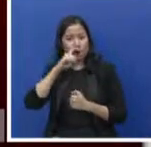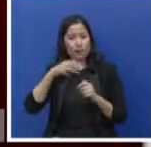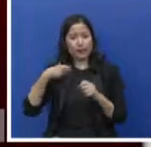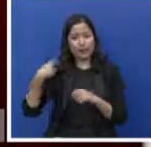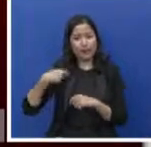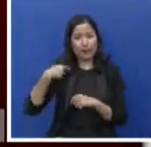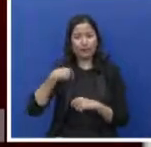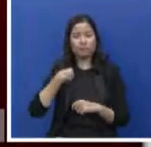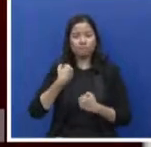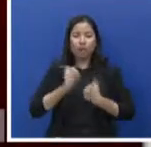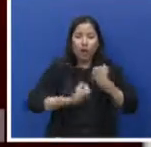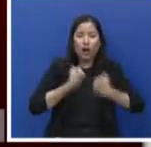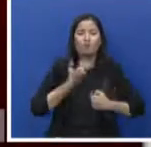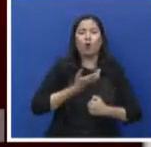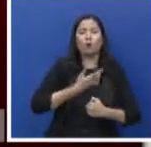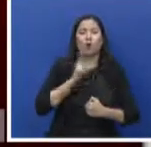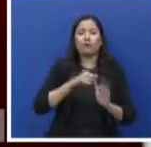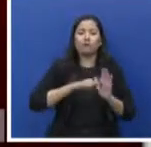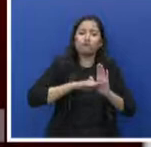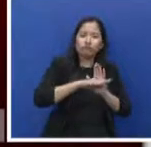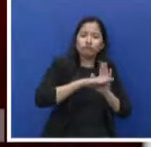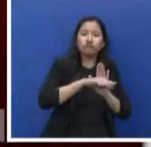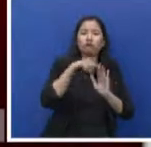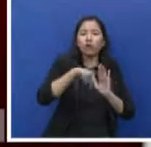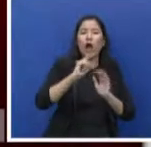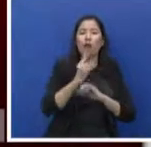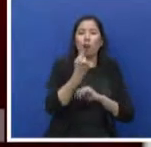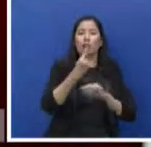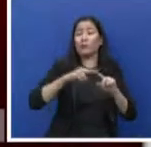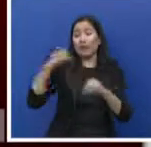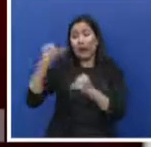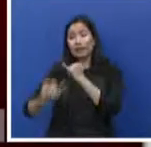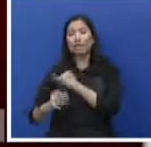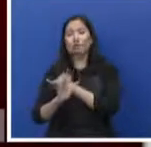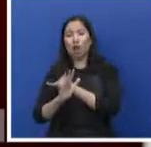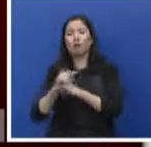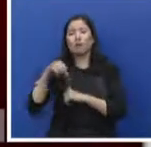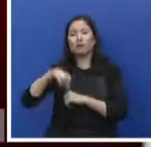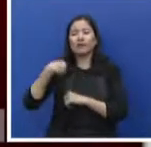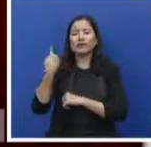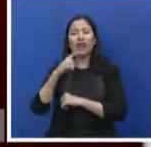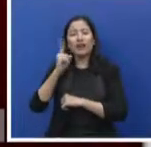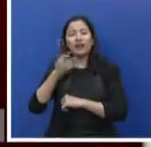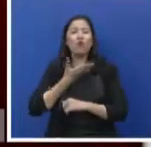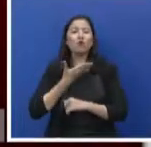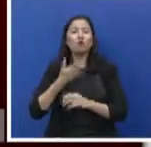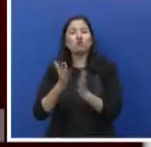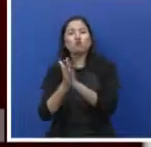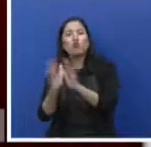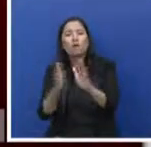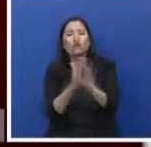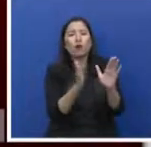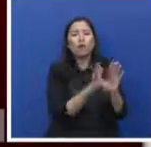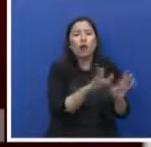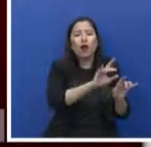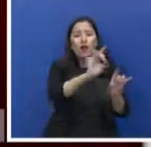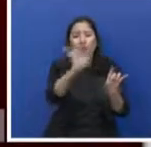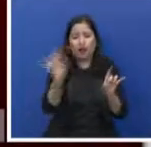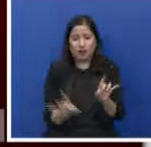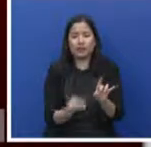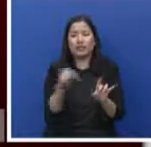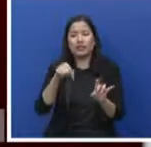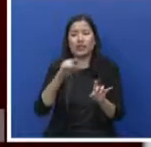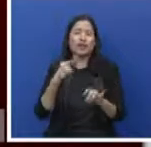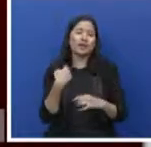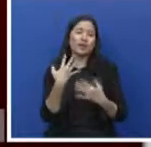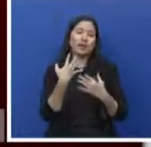akan laksanakan mulai dari drive-thru ini adalah awal, tapi bukan akhir, karena kita akan membuka center-center yang lain, sekaligus juga tadi harapannya